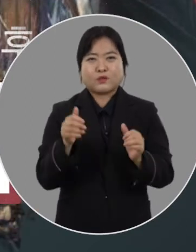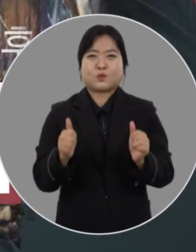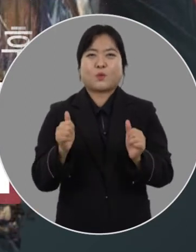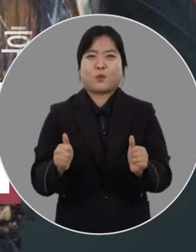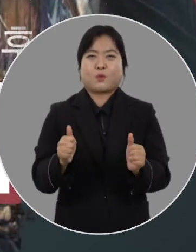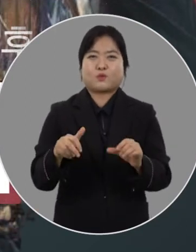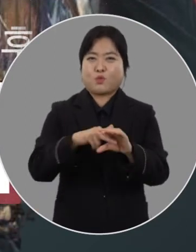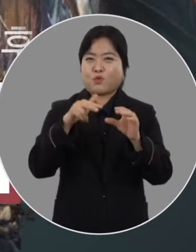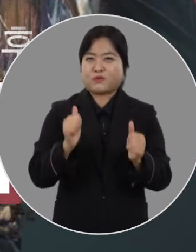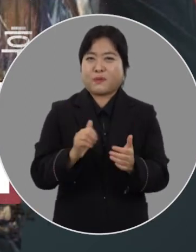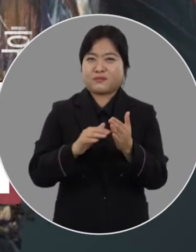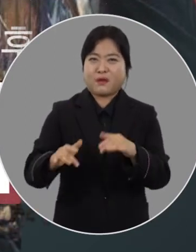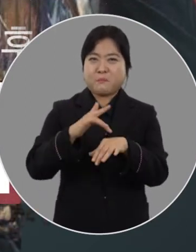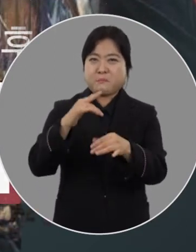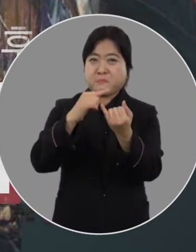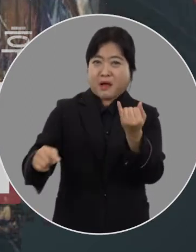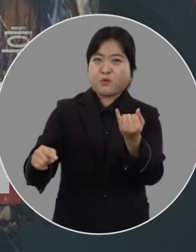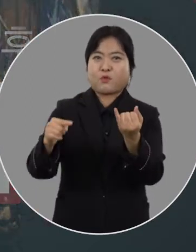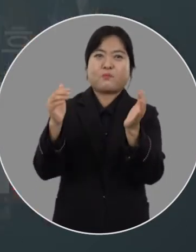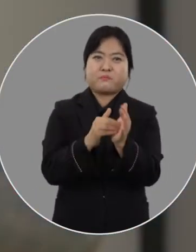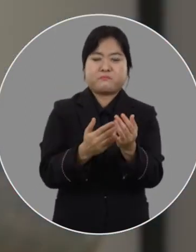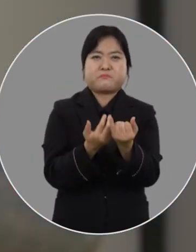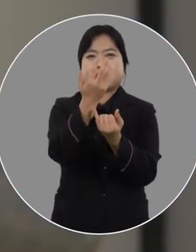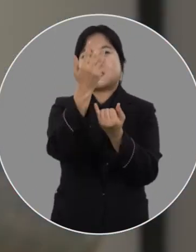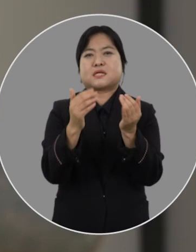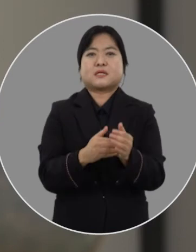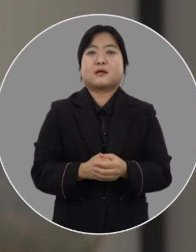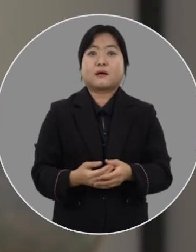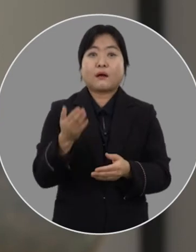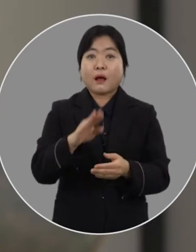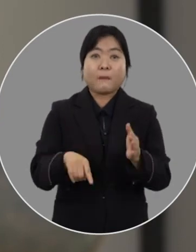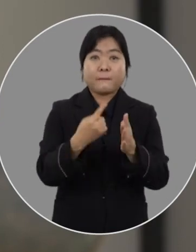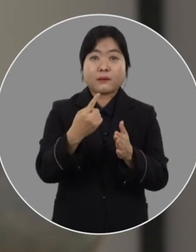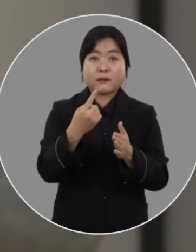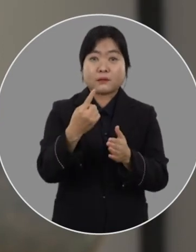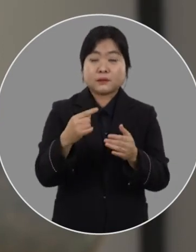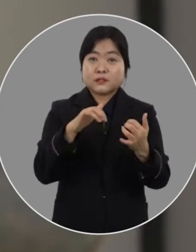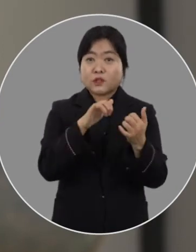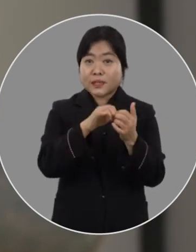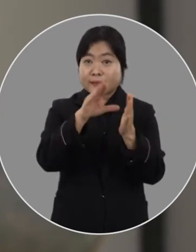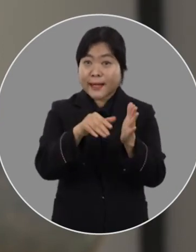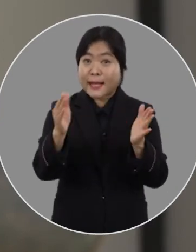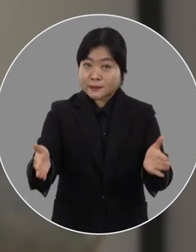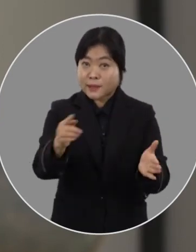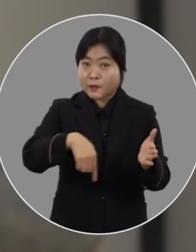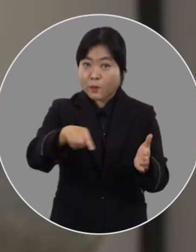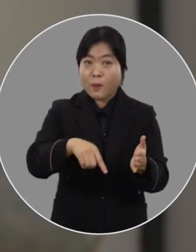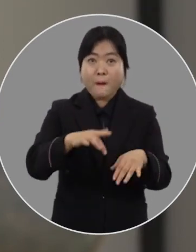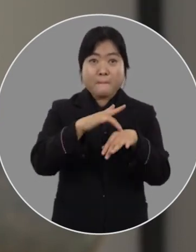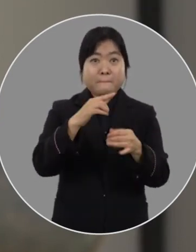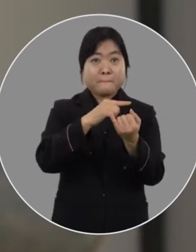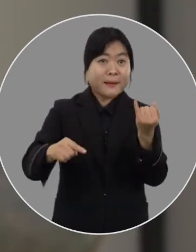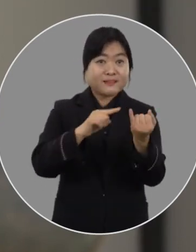끝에 마녀로서 몰려서 화형을 당하게 된 것입니다. 그러나 100년 전쟁 시기 때까지만 하더라도 이러한 마녀